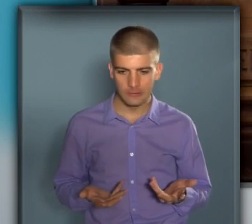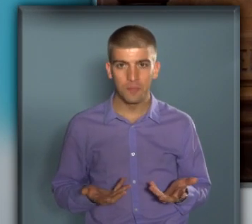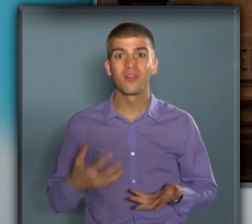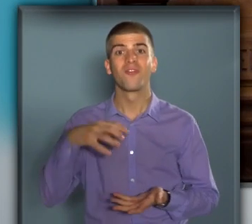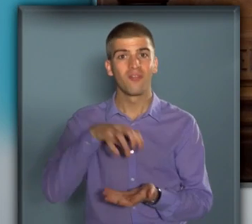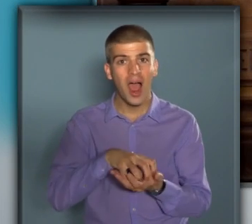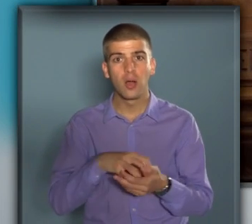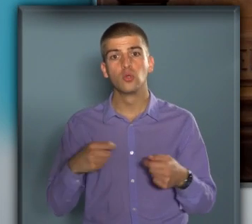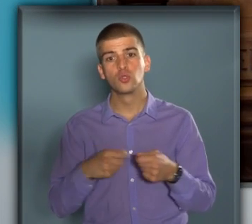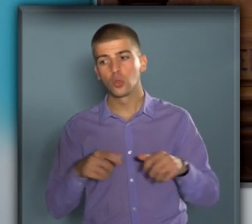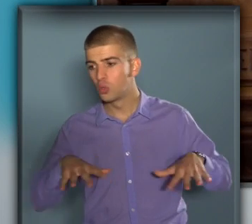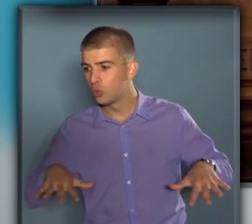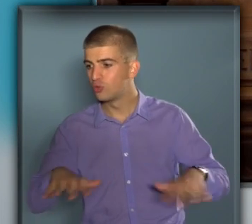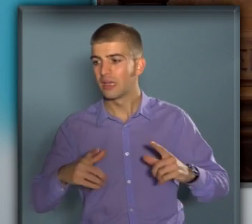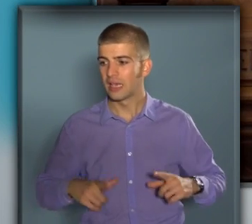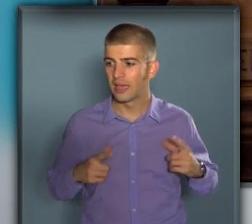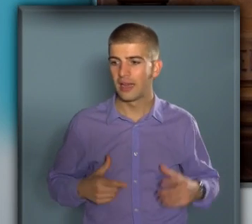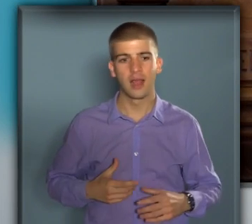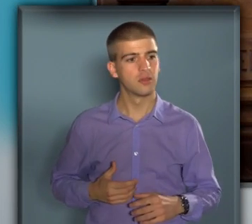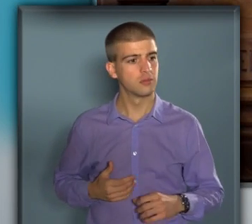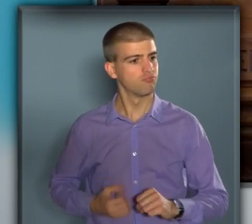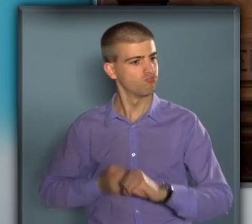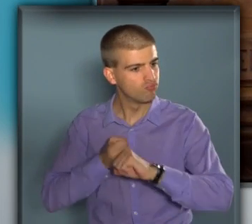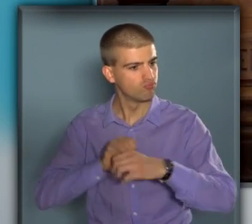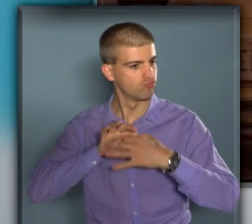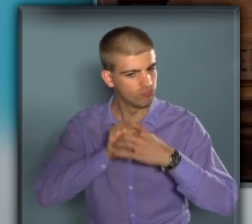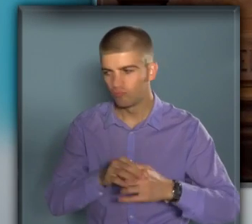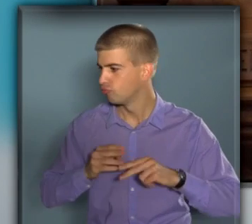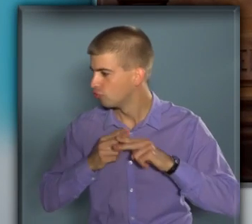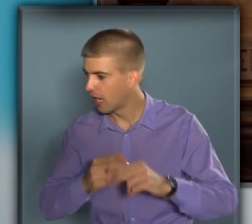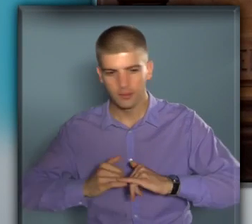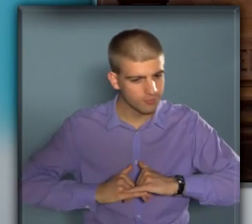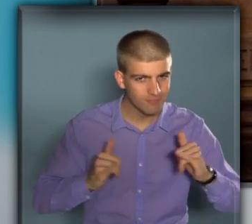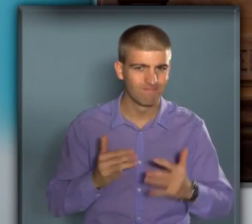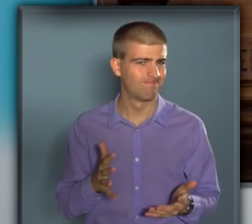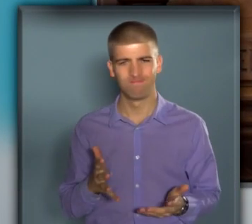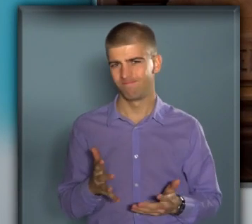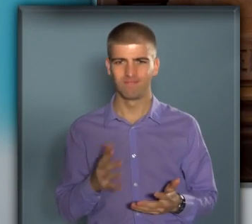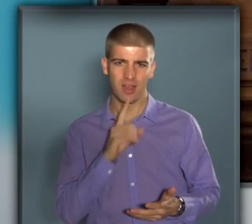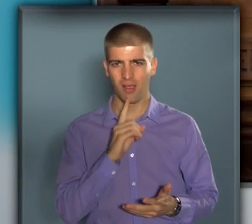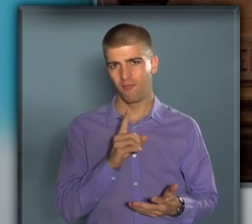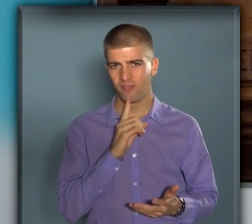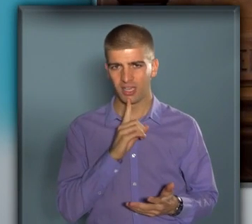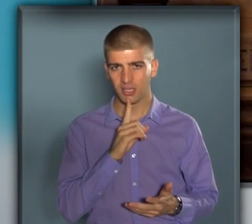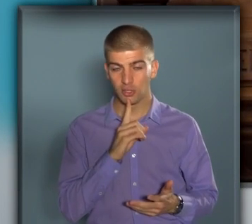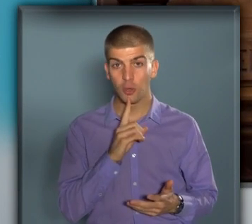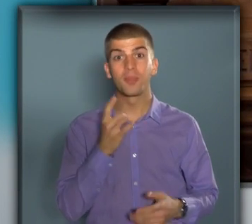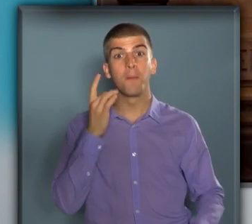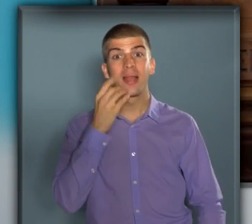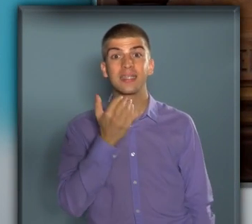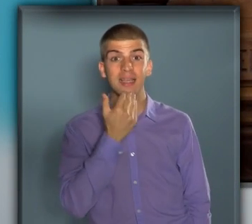a város, a közösség életét előrébb tudták volna vinni, de Berecki Endre meglátta a